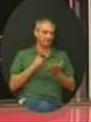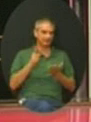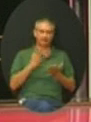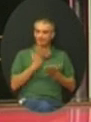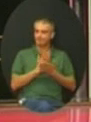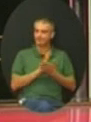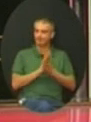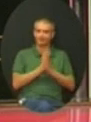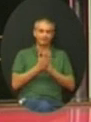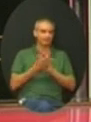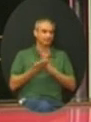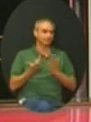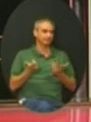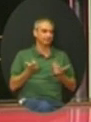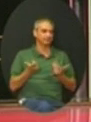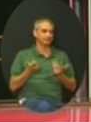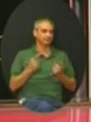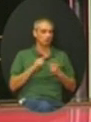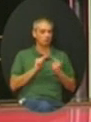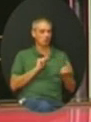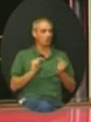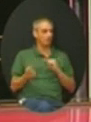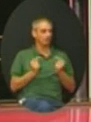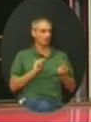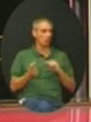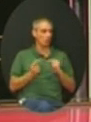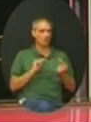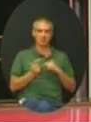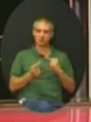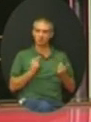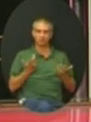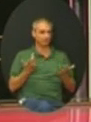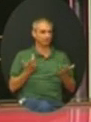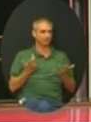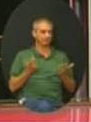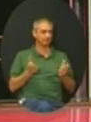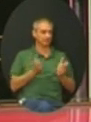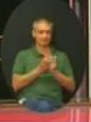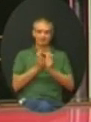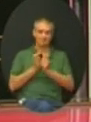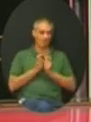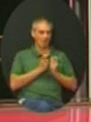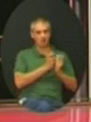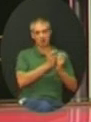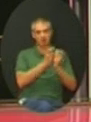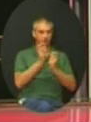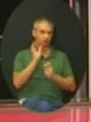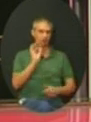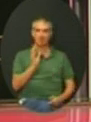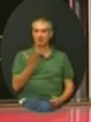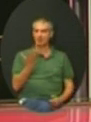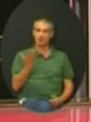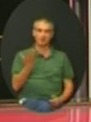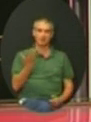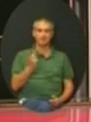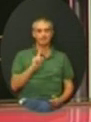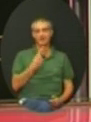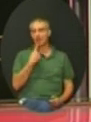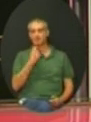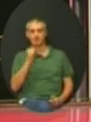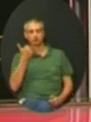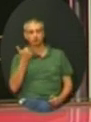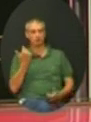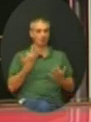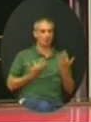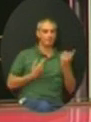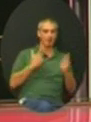נהיה בימה להתקוטטות בין מפלגתית של מי אמר ראשון